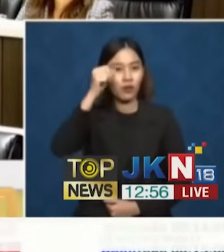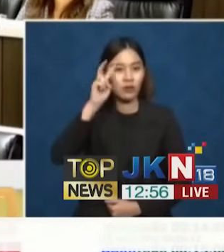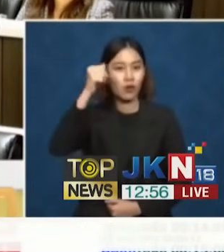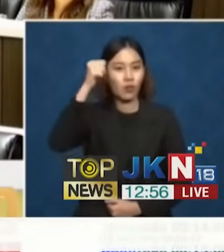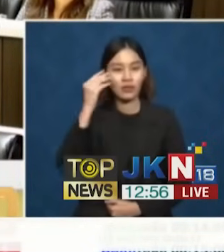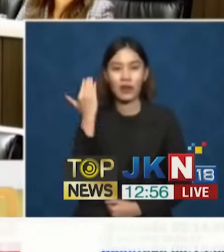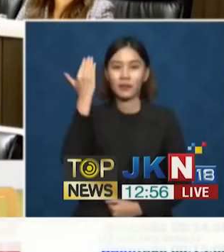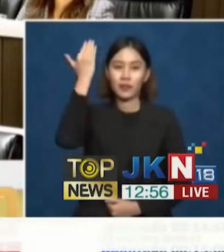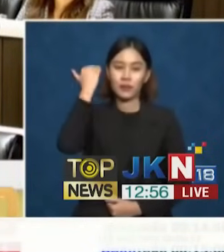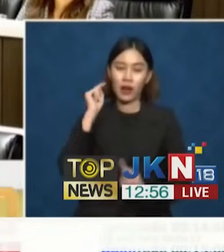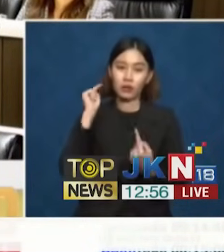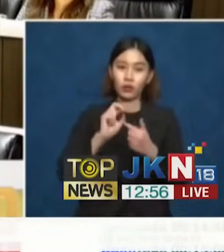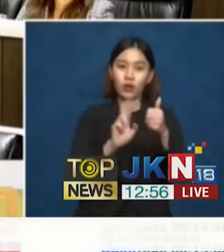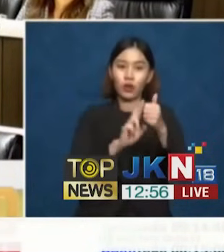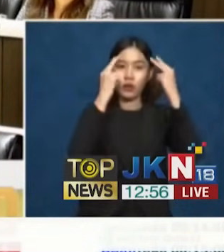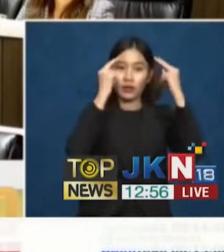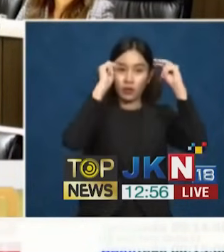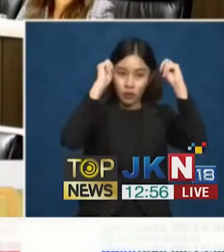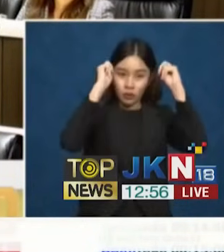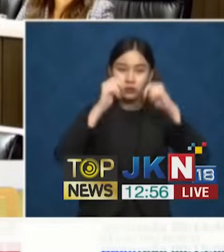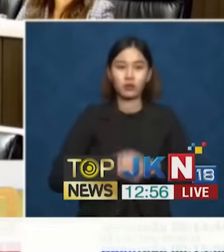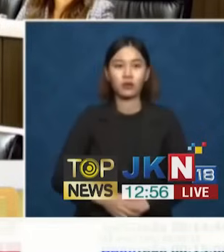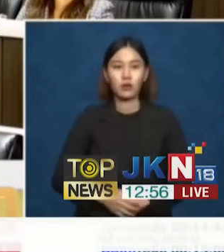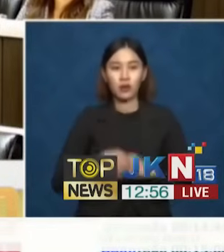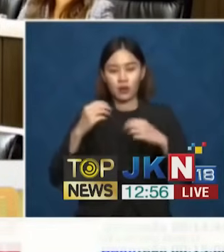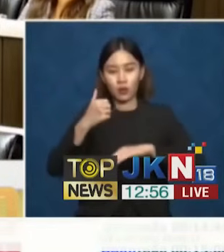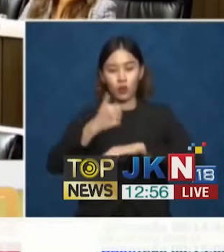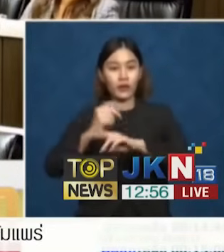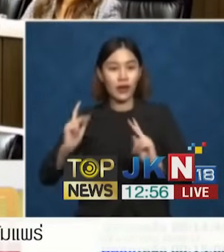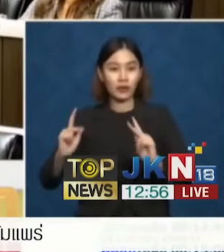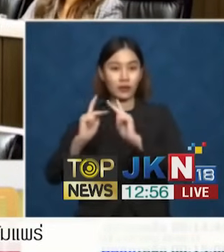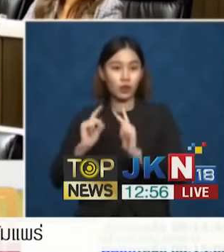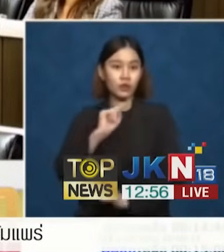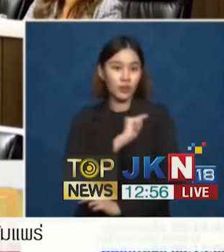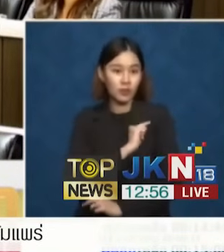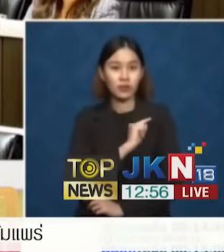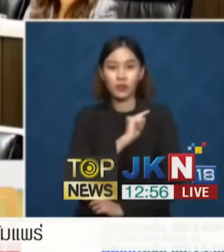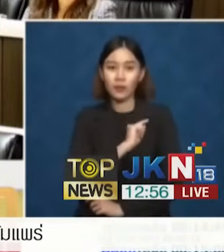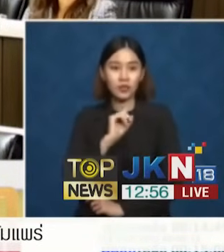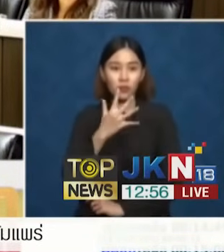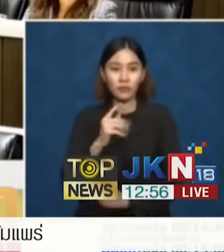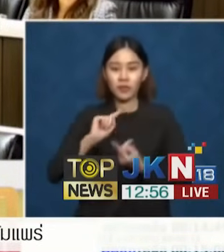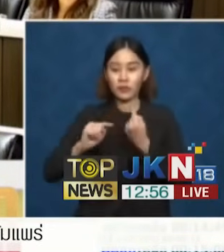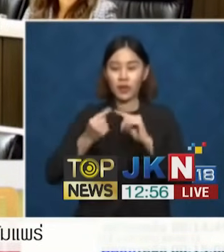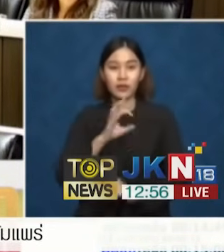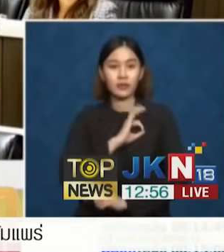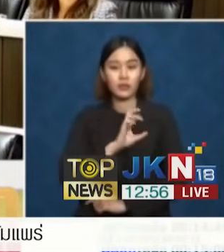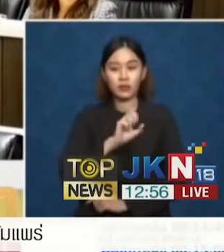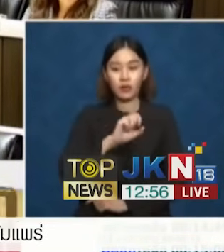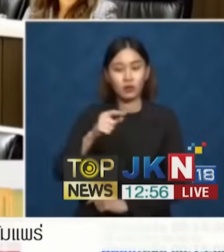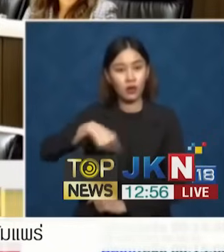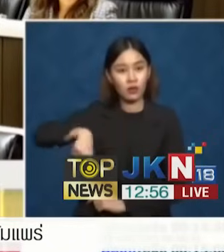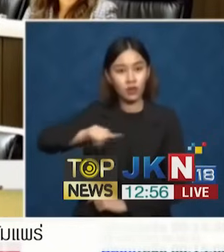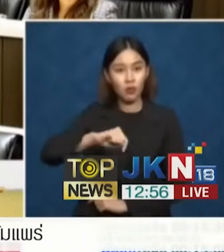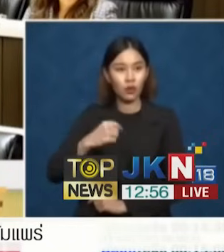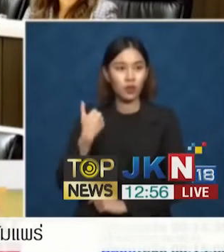ญกับกรณีนี ้ สังคมไม่เอาด้วยกับการได้รับพักโทษแบบนี้อย่างครางแคลงเขาลุกขึ้นอภิปรายเลยในขณะที่พี่ชัยชนะผมออกมา